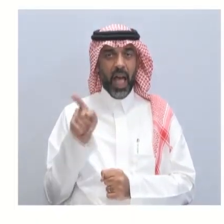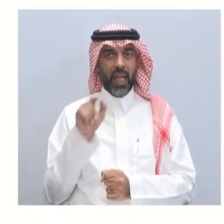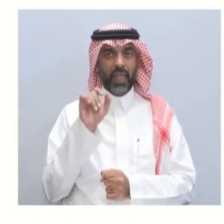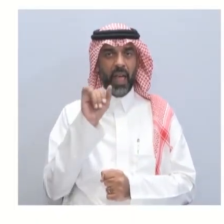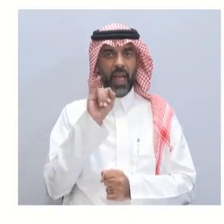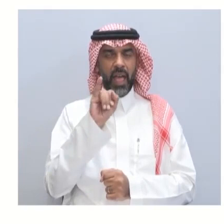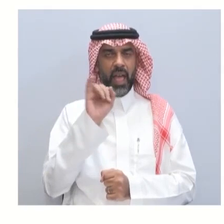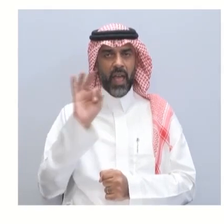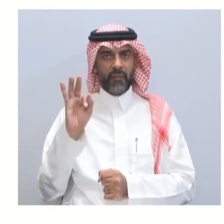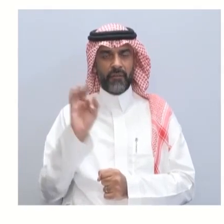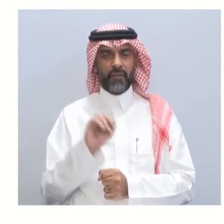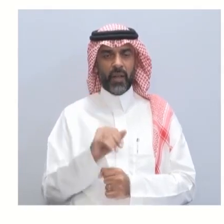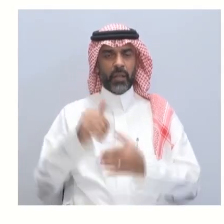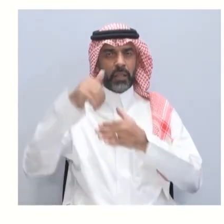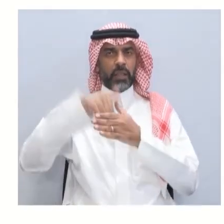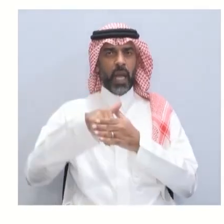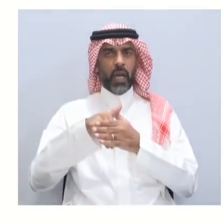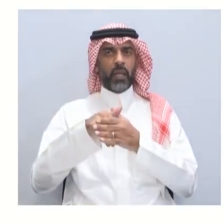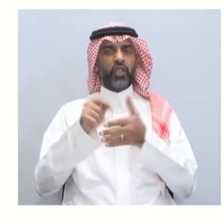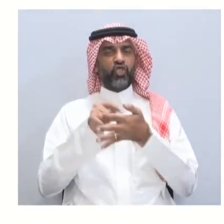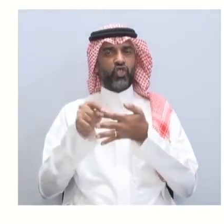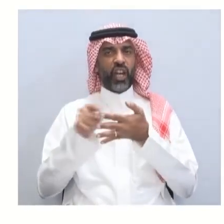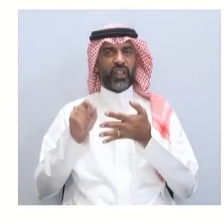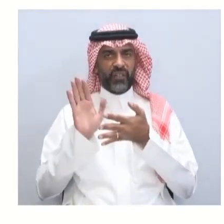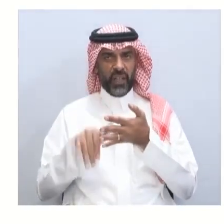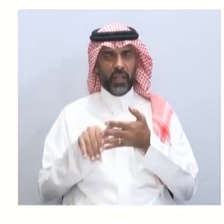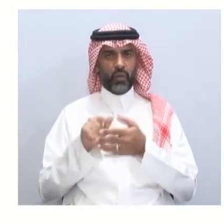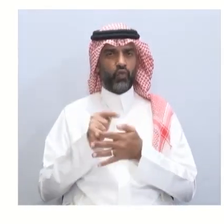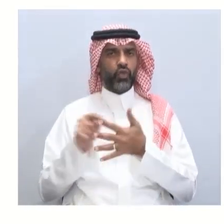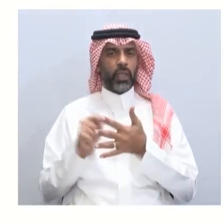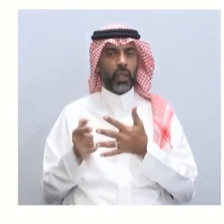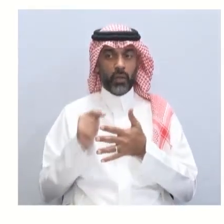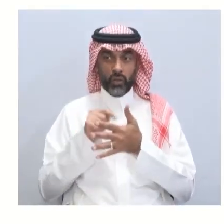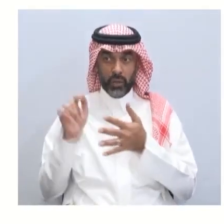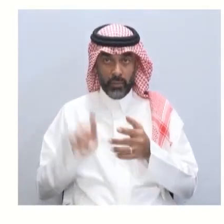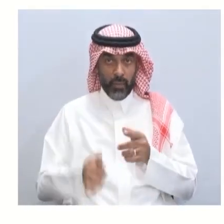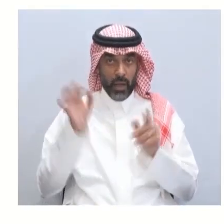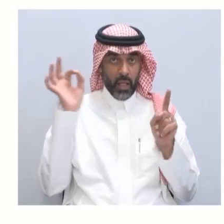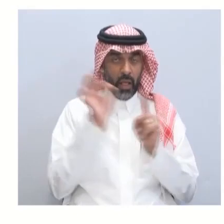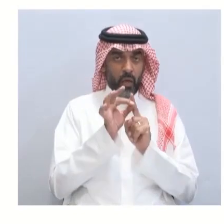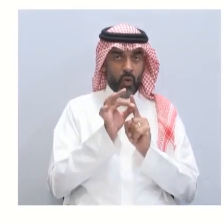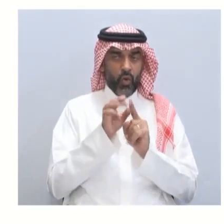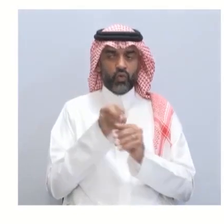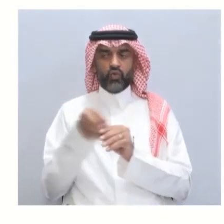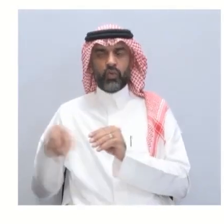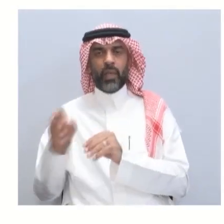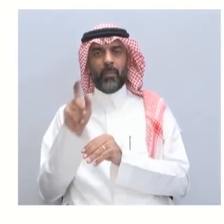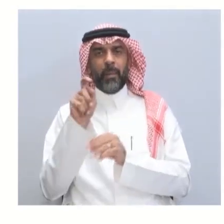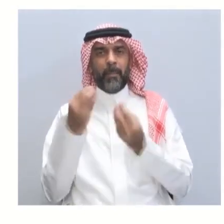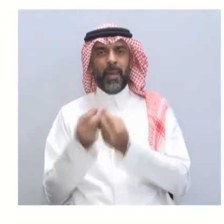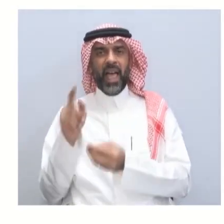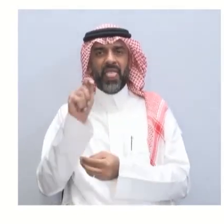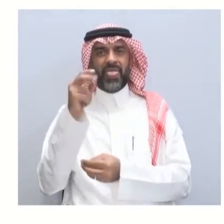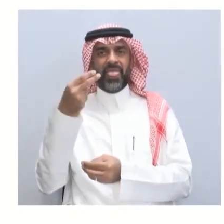القرار الموجود لدينا بداخله شرط هذا الشرط في حال تحققه يخرج مع بوابه ذن وفي حال